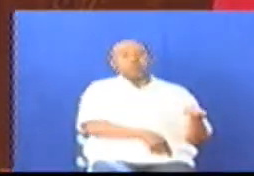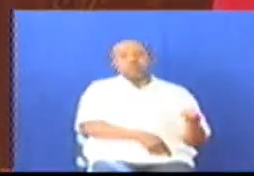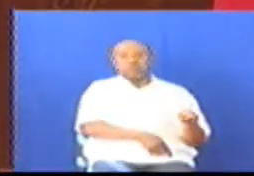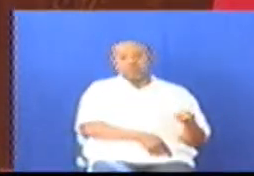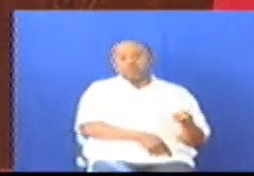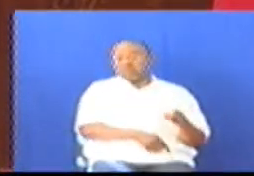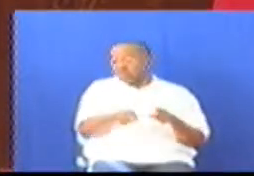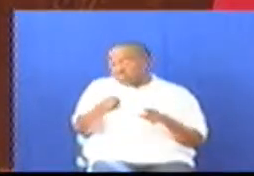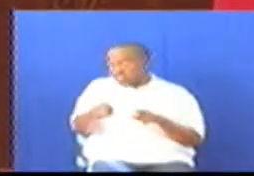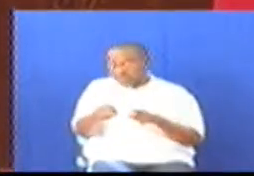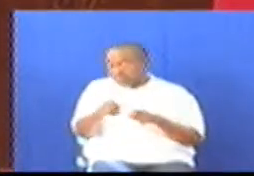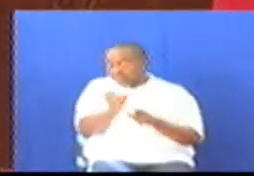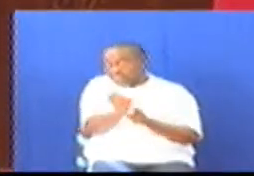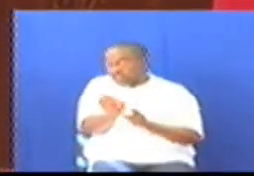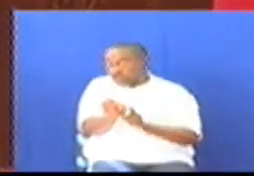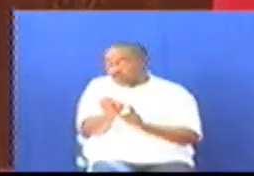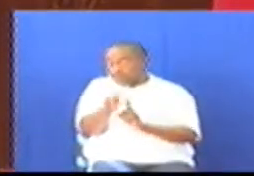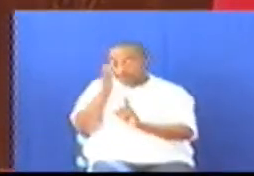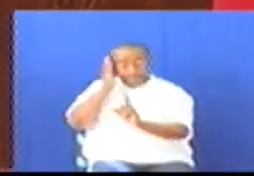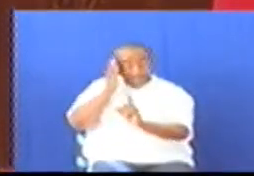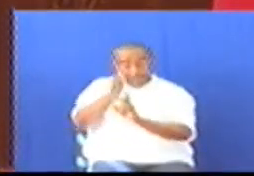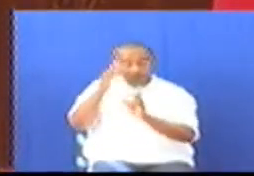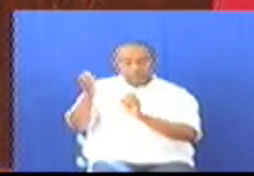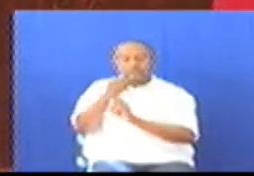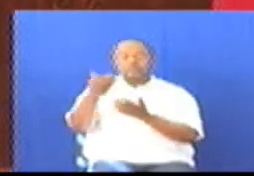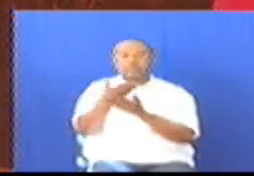kutimiza malengo yake. Kwa mfano,